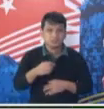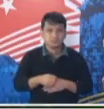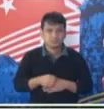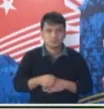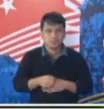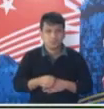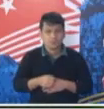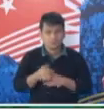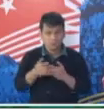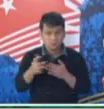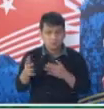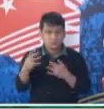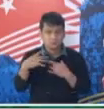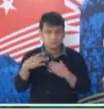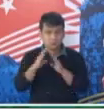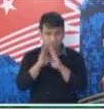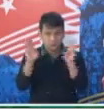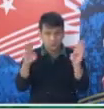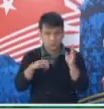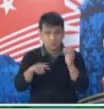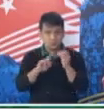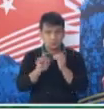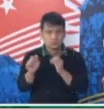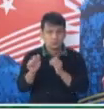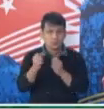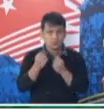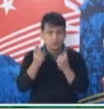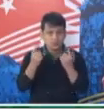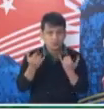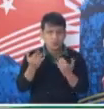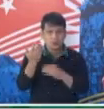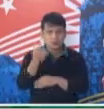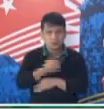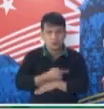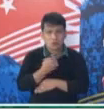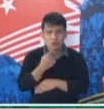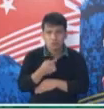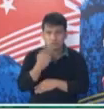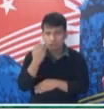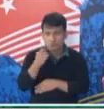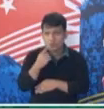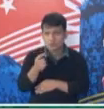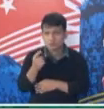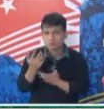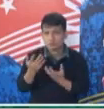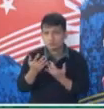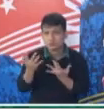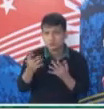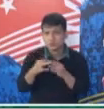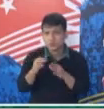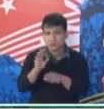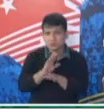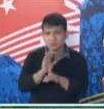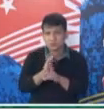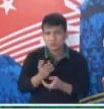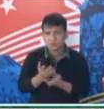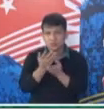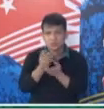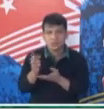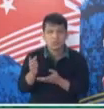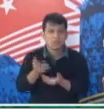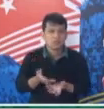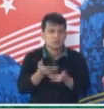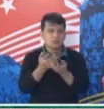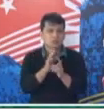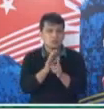Nako, nako, nako. Siguradong maganda ang gising ng mga Blink ngayong araw. Blink! Yan ang tawag sa fans ng Blackpink. Uy, kasama